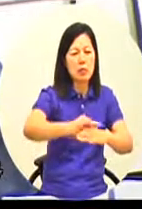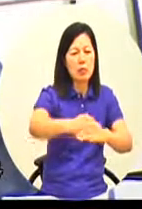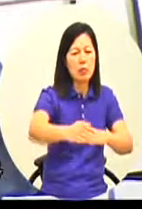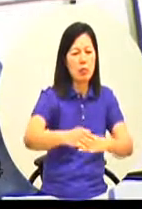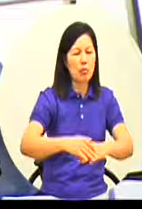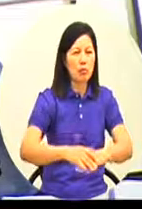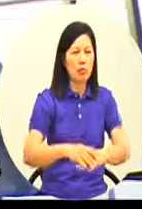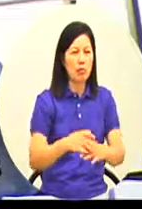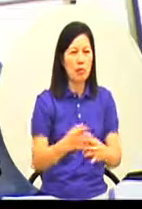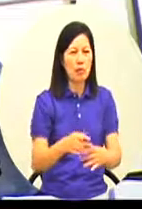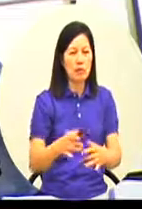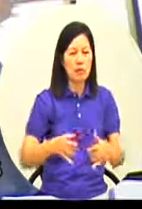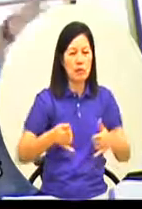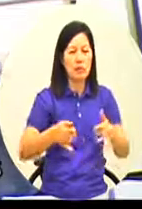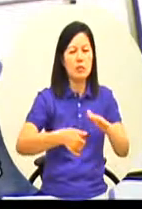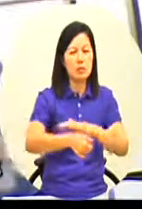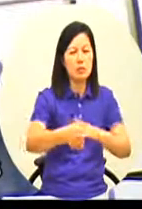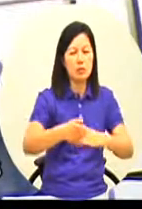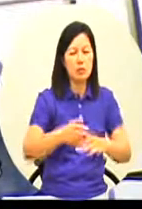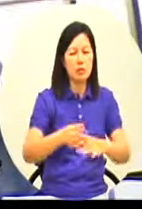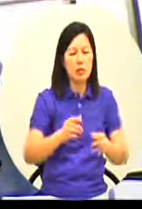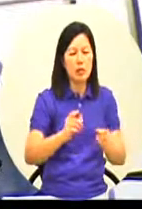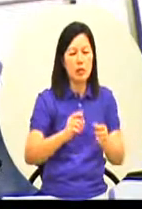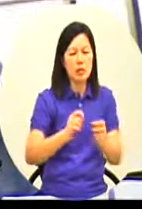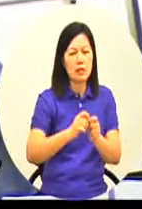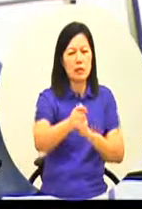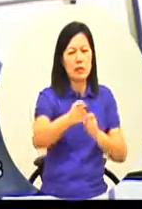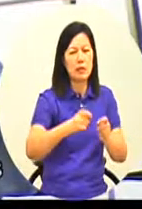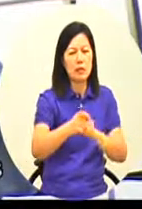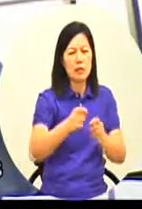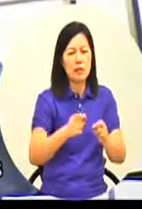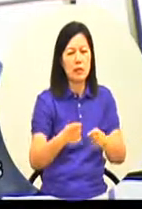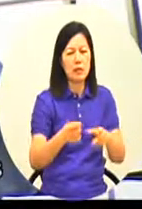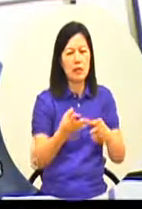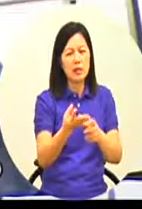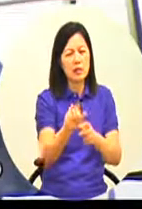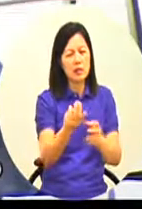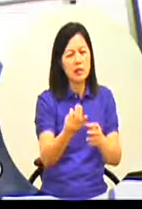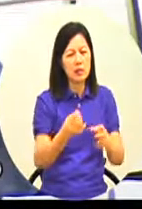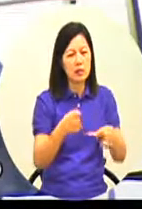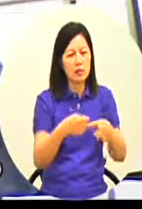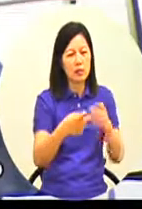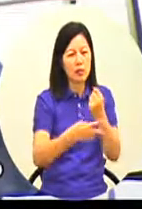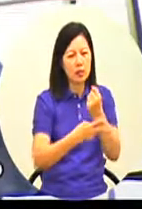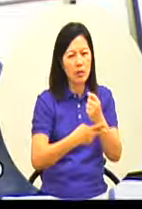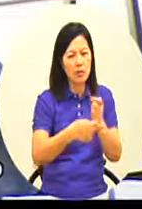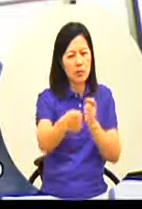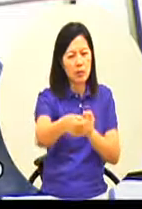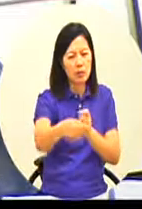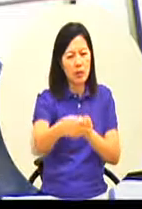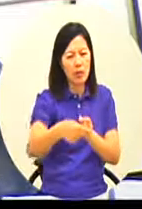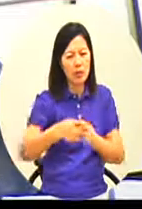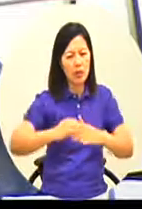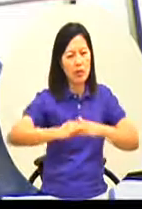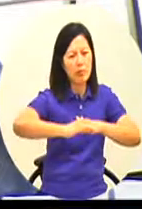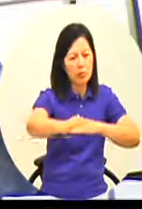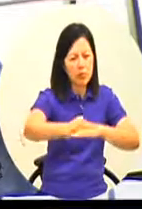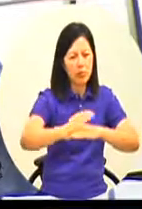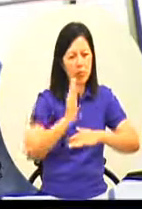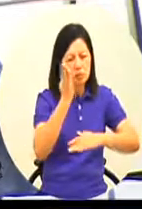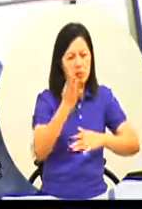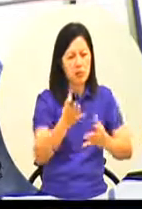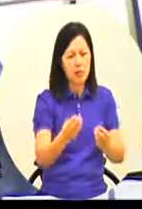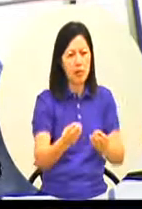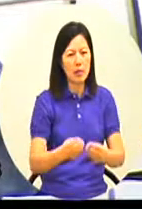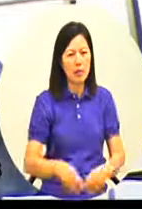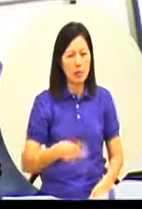见到这一条道路，而且就这么短短的几公里，一直都做不好。本席真的很强烈的要求，